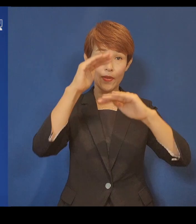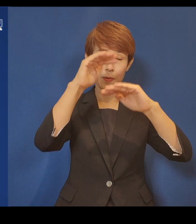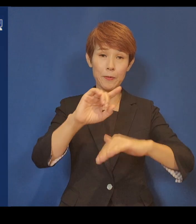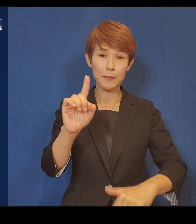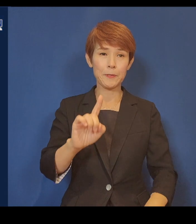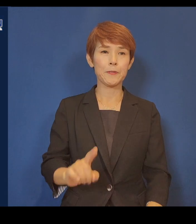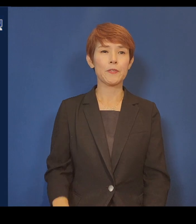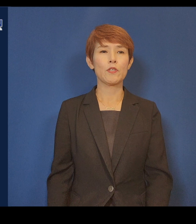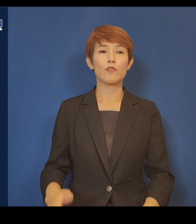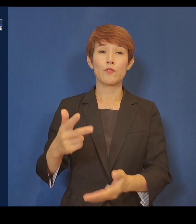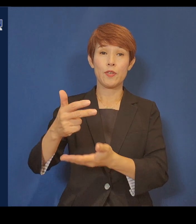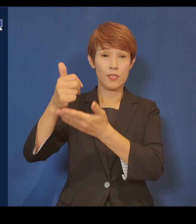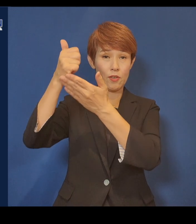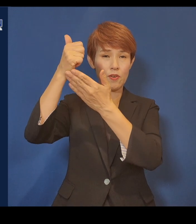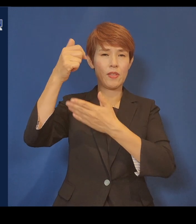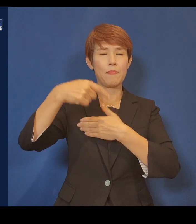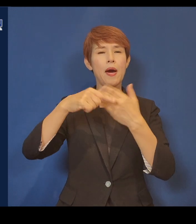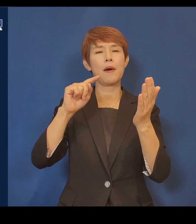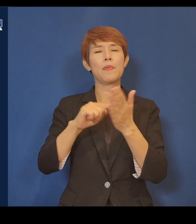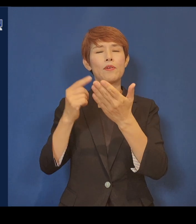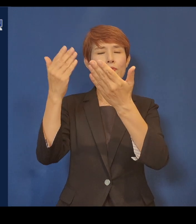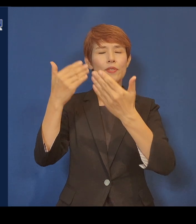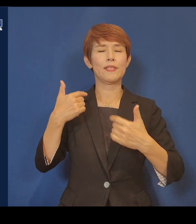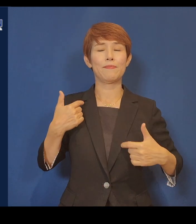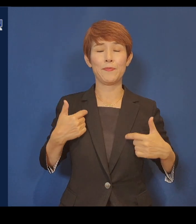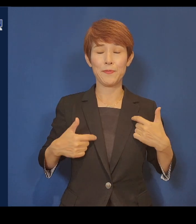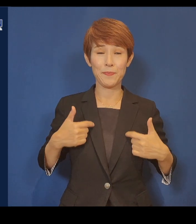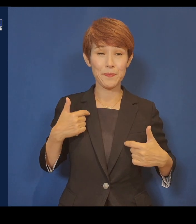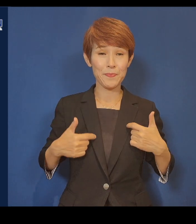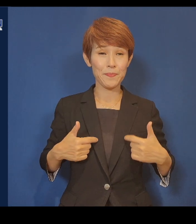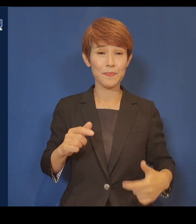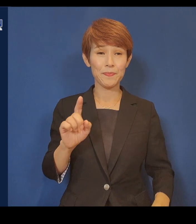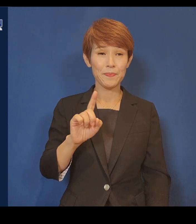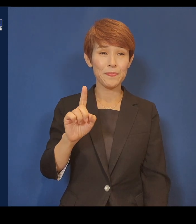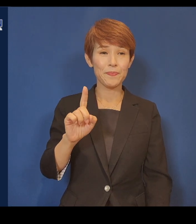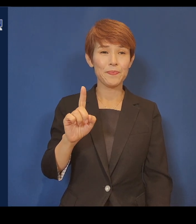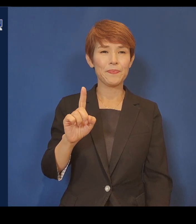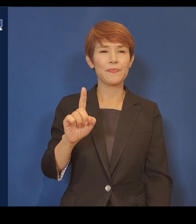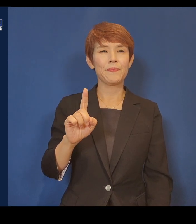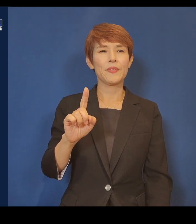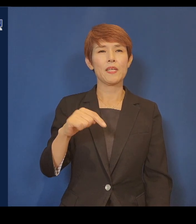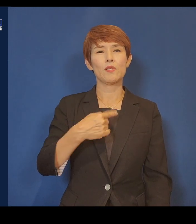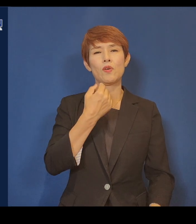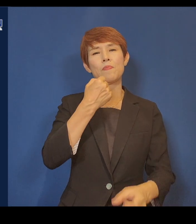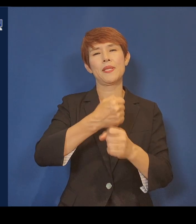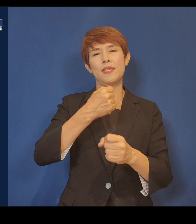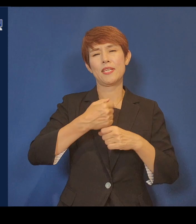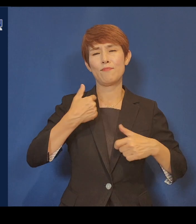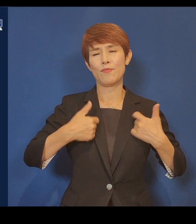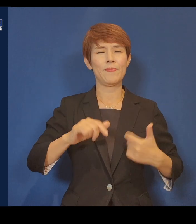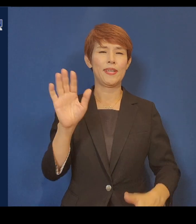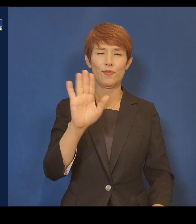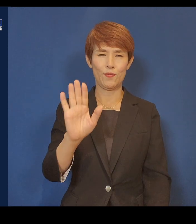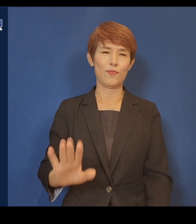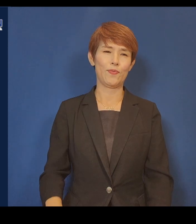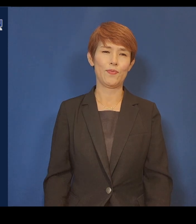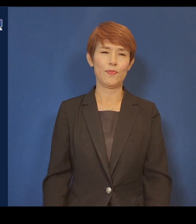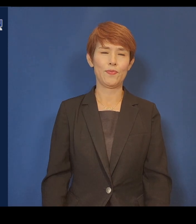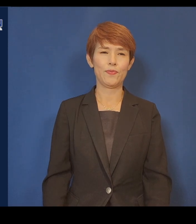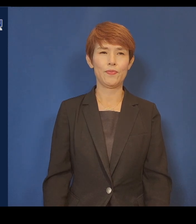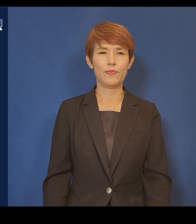말씀 보죠. 주께서 내 마음에 두신 기쁨은 내가 스스로 만들어낸 기쁨이